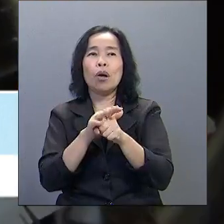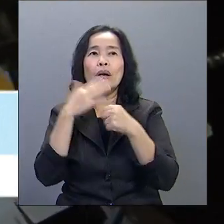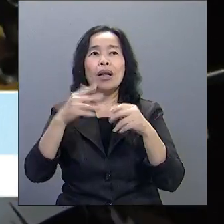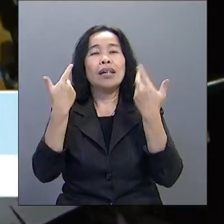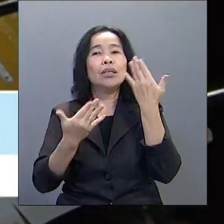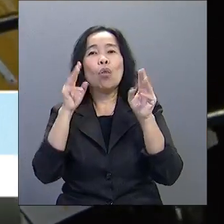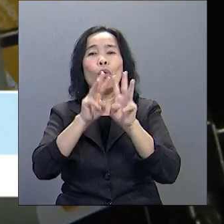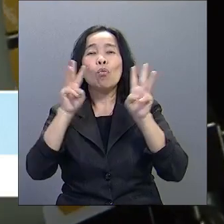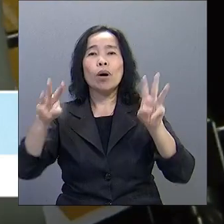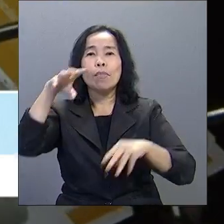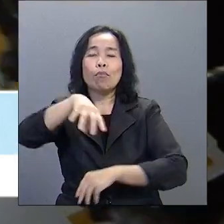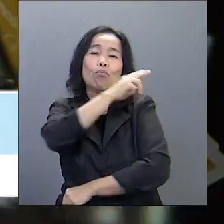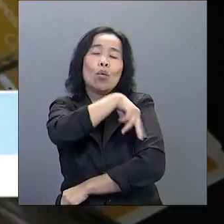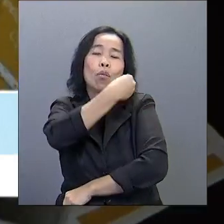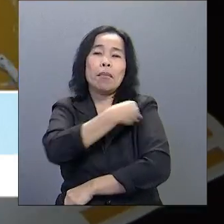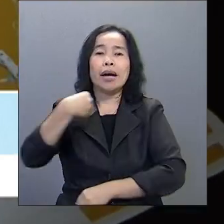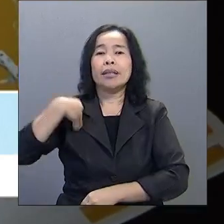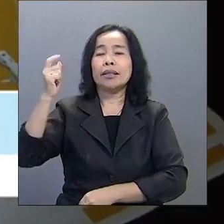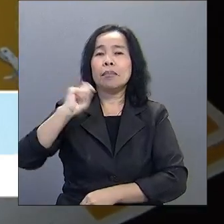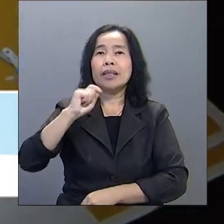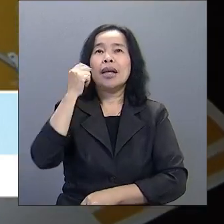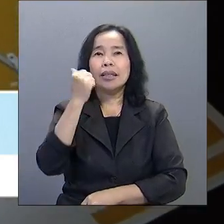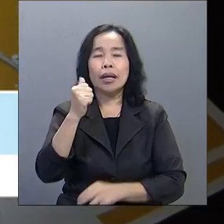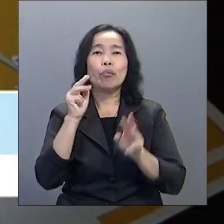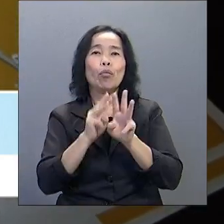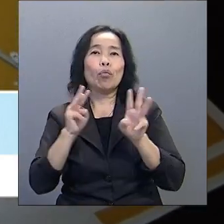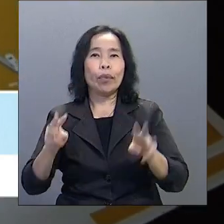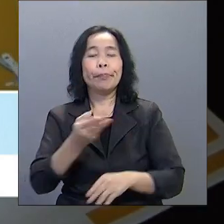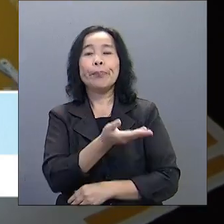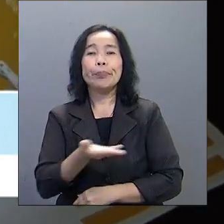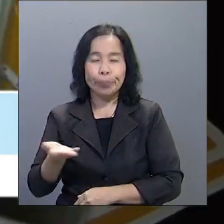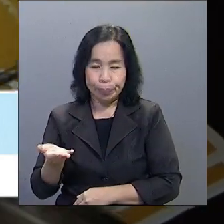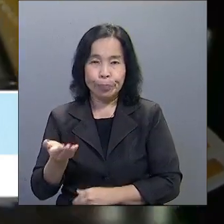โรงพยาบาลธรรมศาสตร์เฉลิมพระเกียรติwww.hotos.com